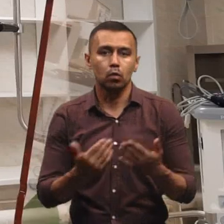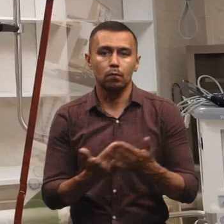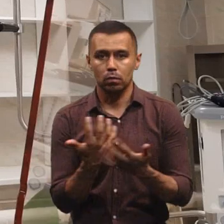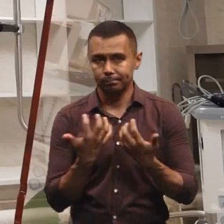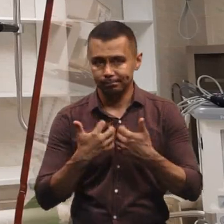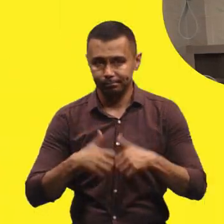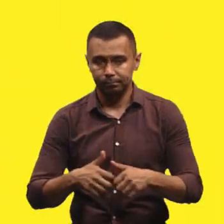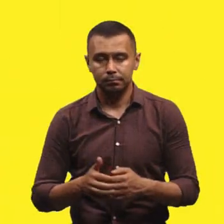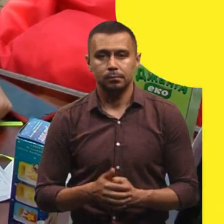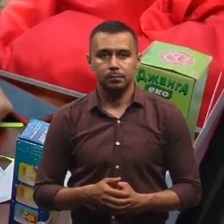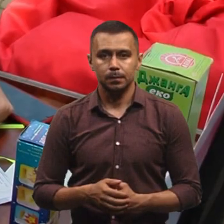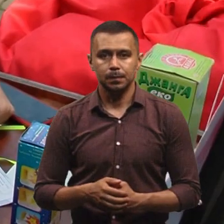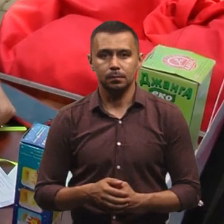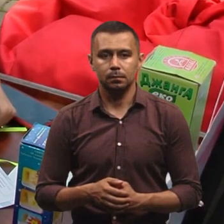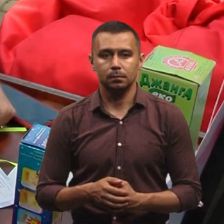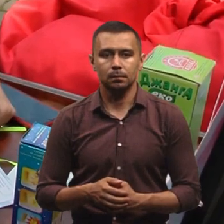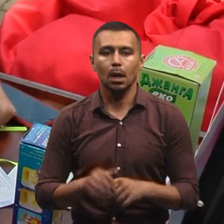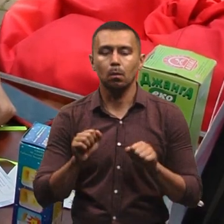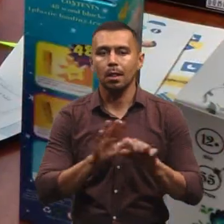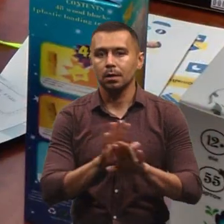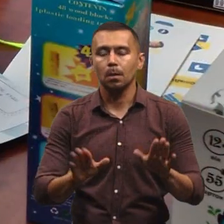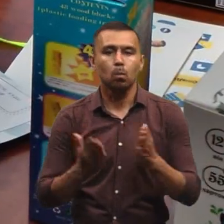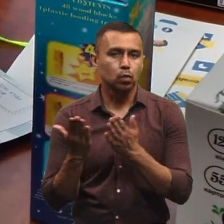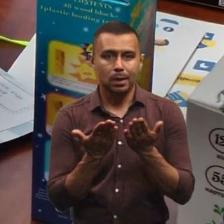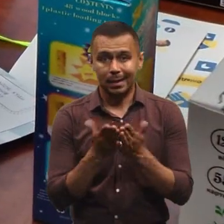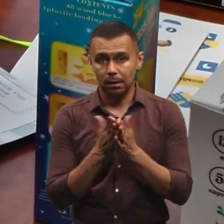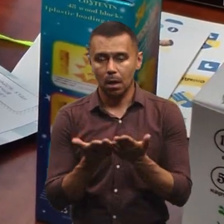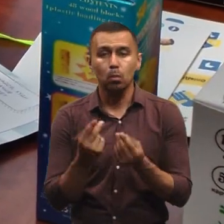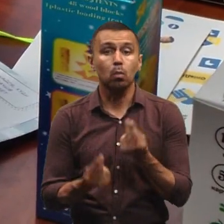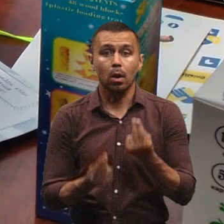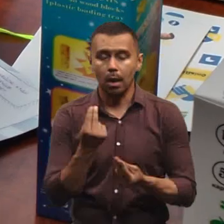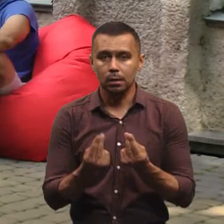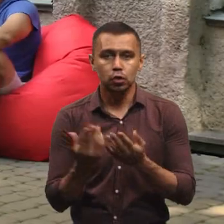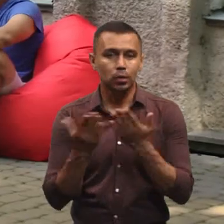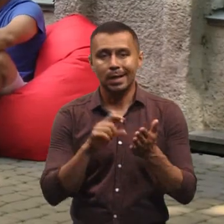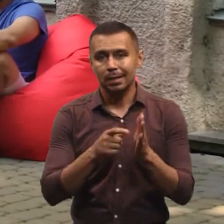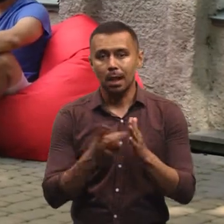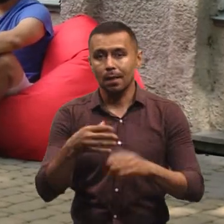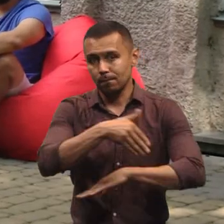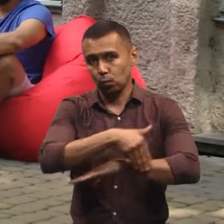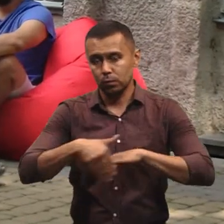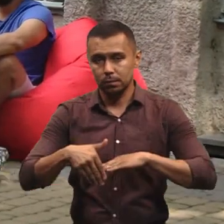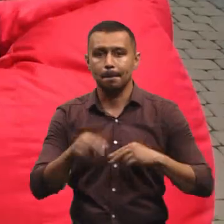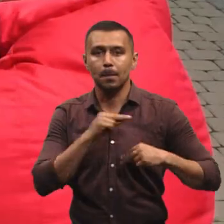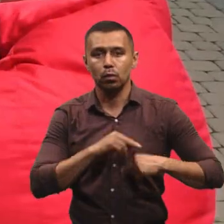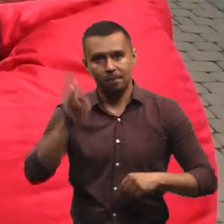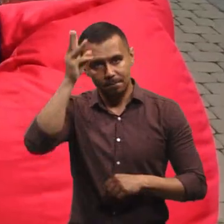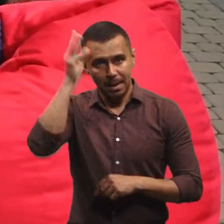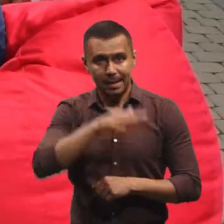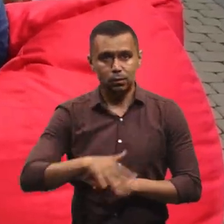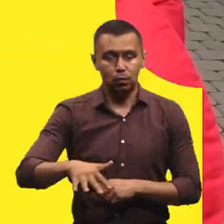ангіограма можна не лише почитати книгу а й пограти читальний зал просто неба працює у